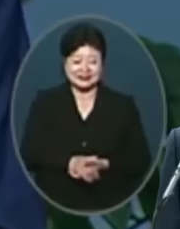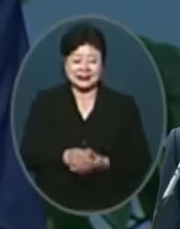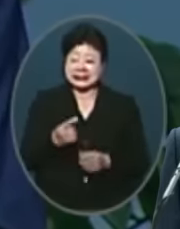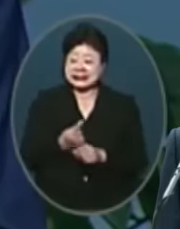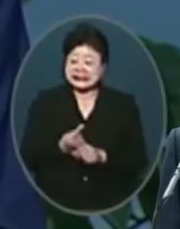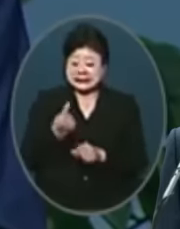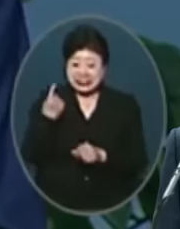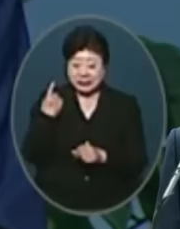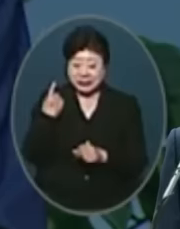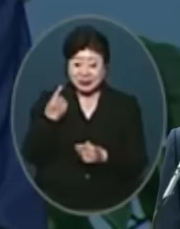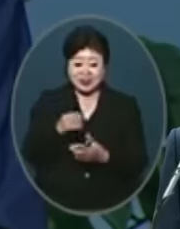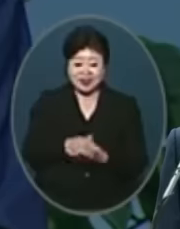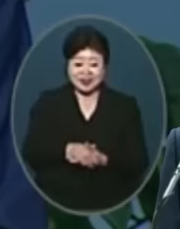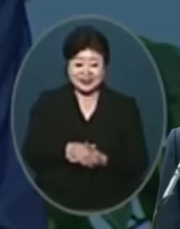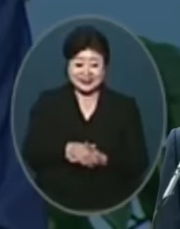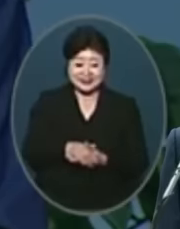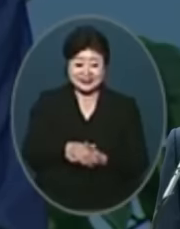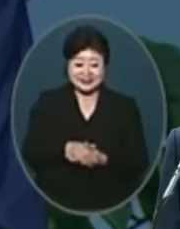작년에도